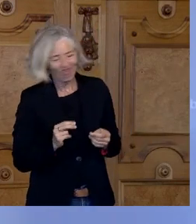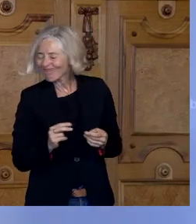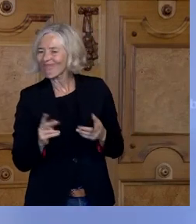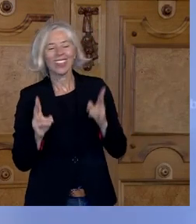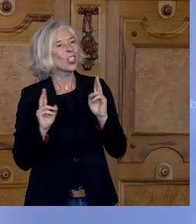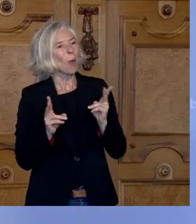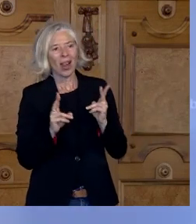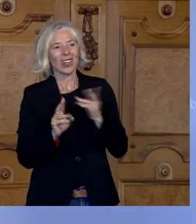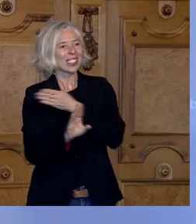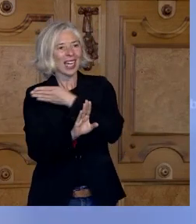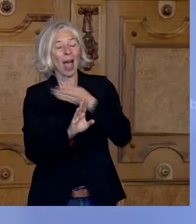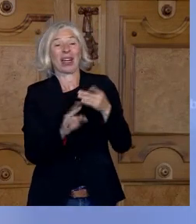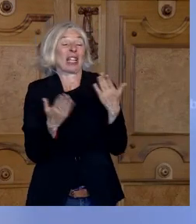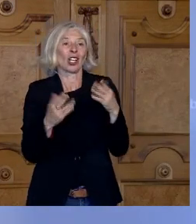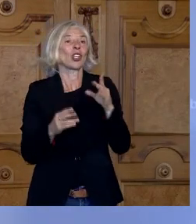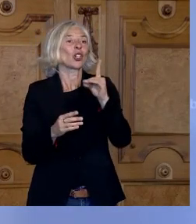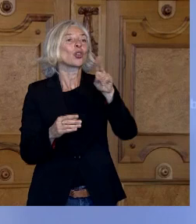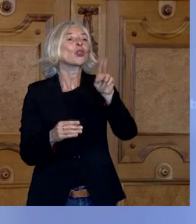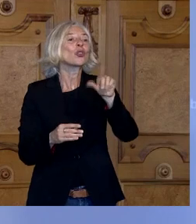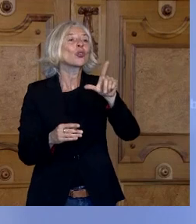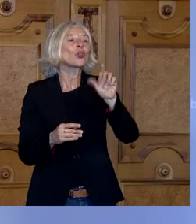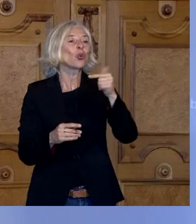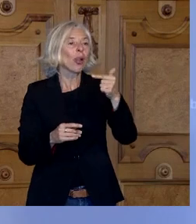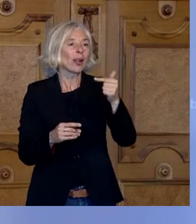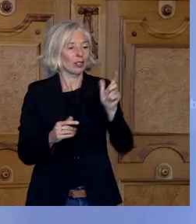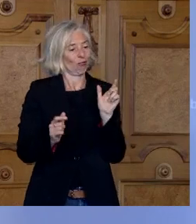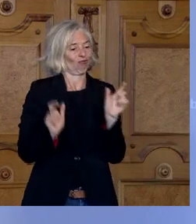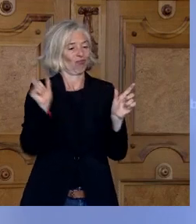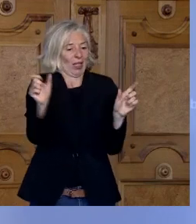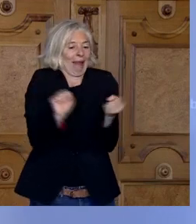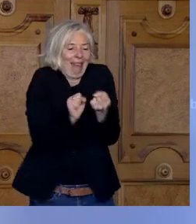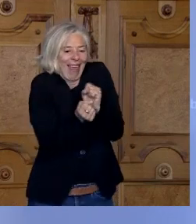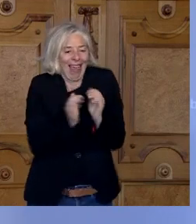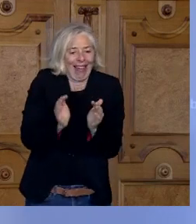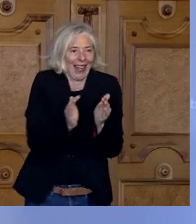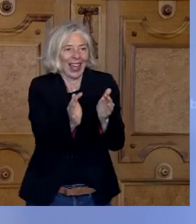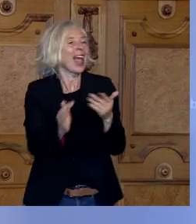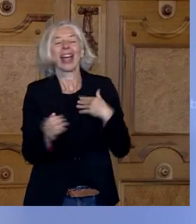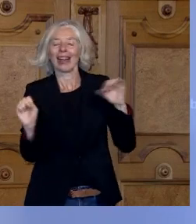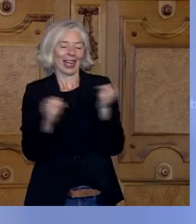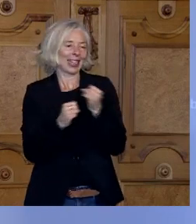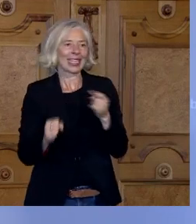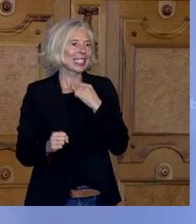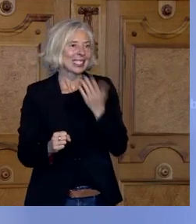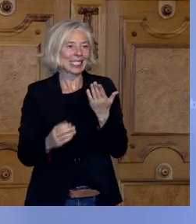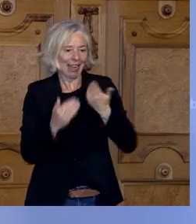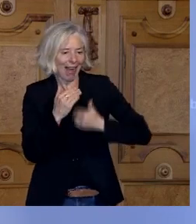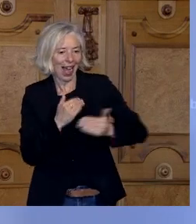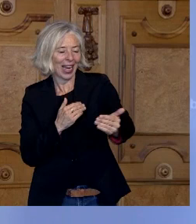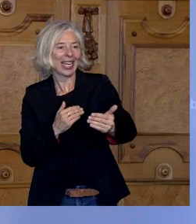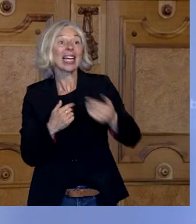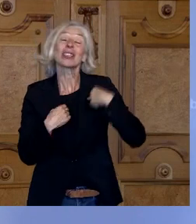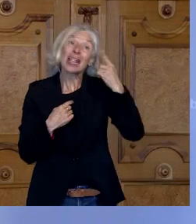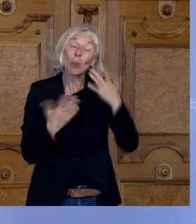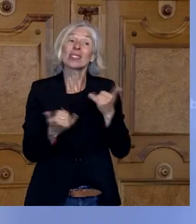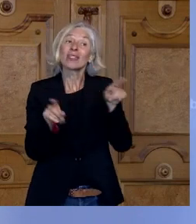mal aufgrund der Enge dort auch grundsätzlich darunter packen. Aber was sich da in den nächsten Wochen und Monaten ergeben wird, das kann vom